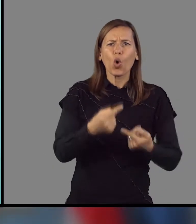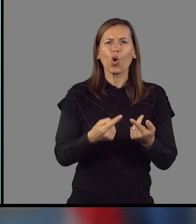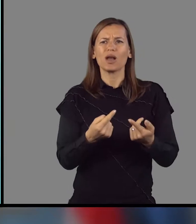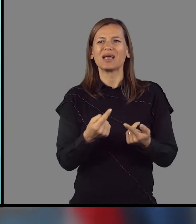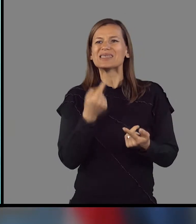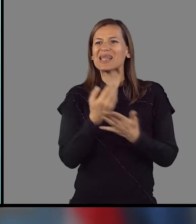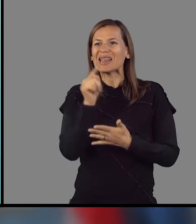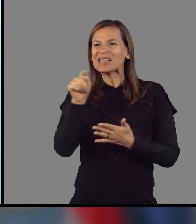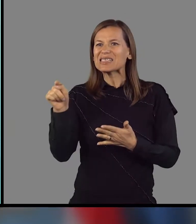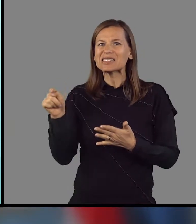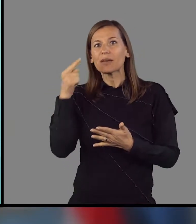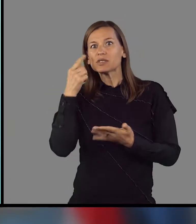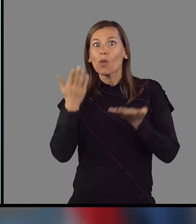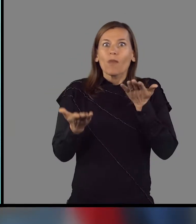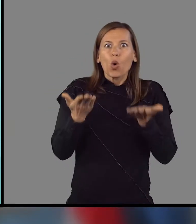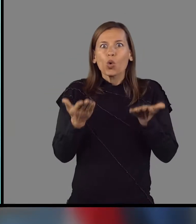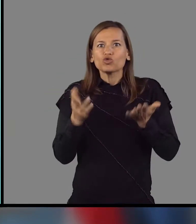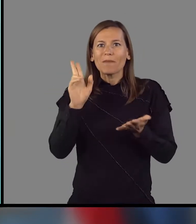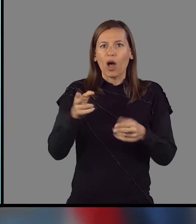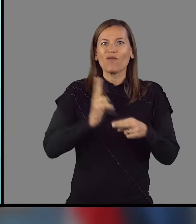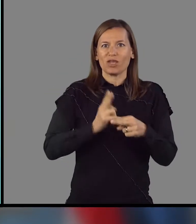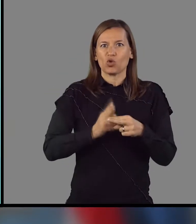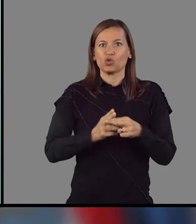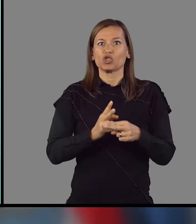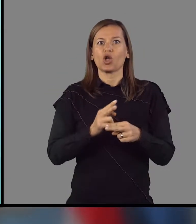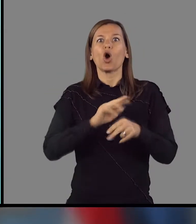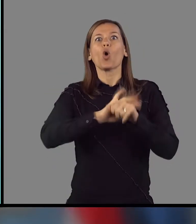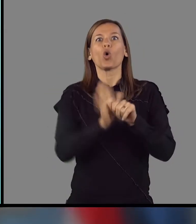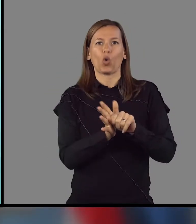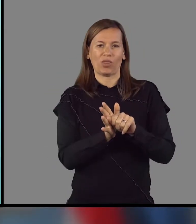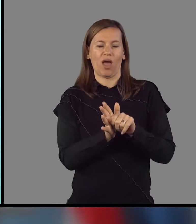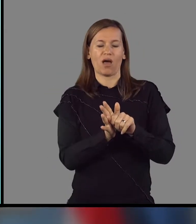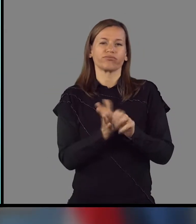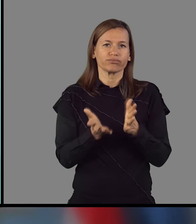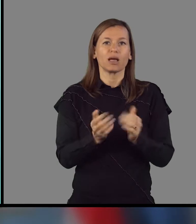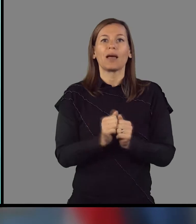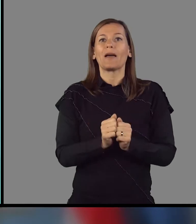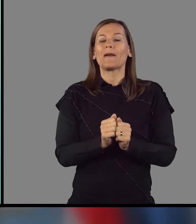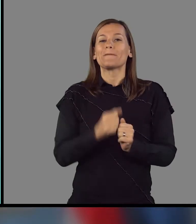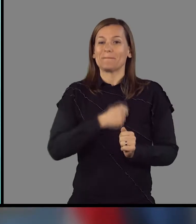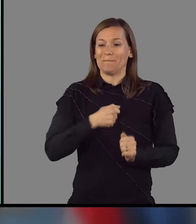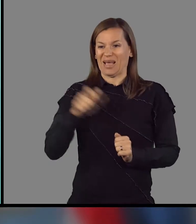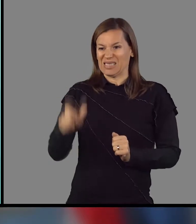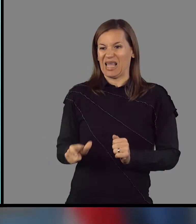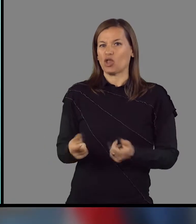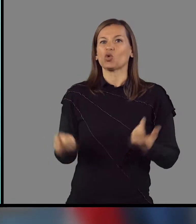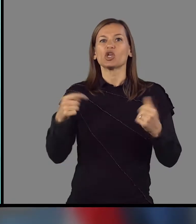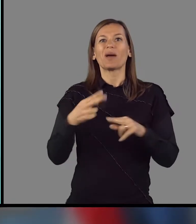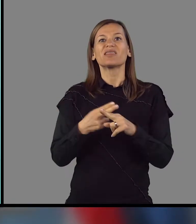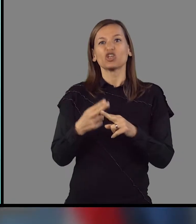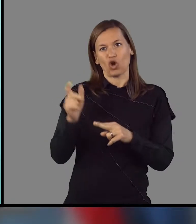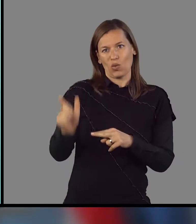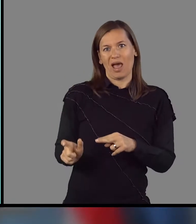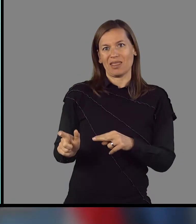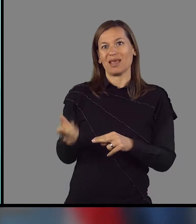so lahko bolni in okuženi z koronavirusom, se pravi pacient, ki prihaja iz oziroma državljan, ki je